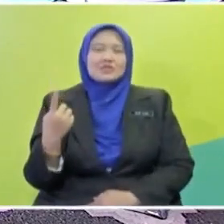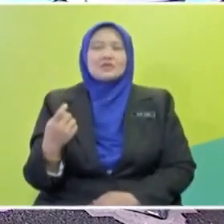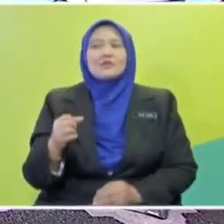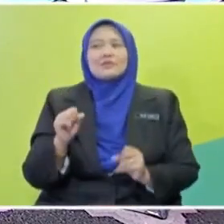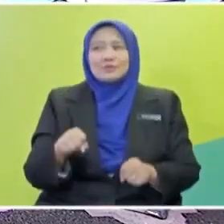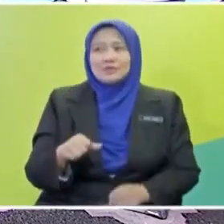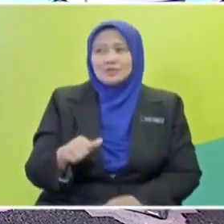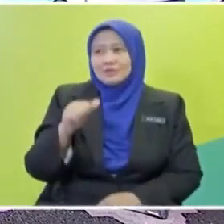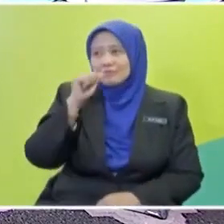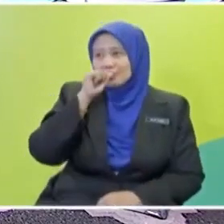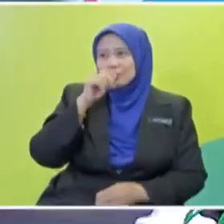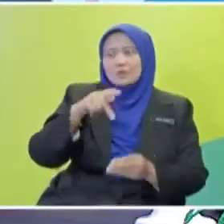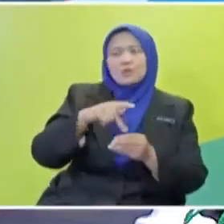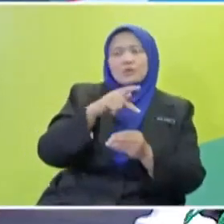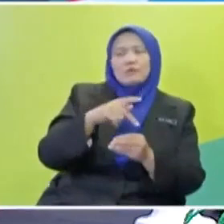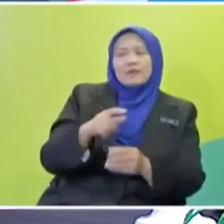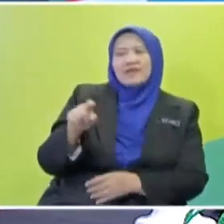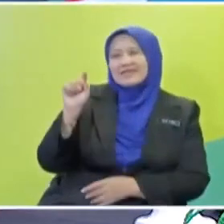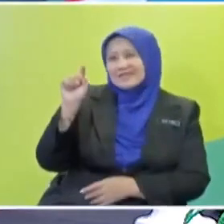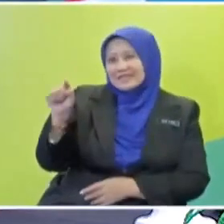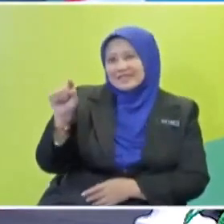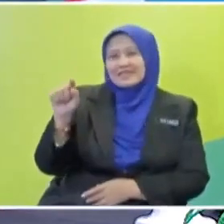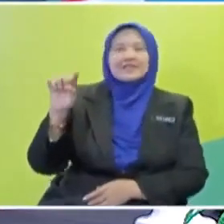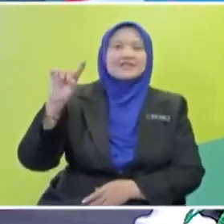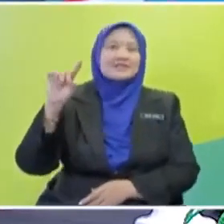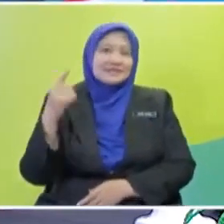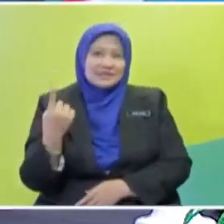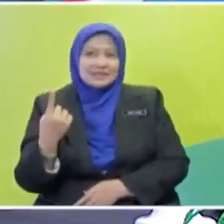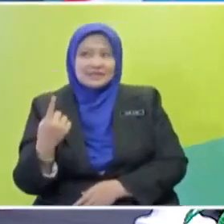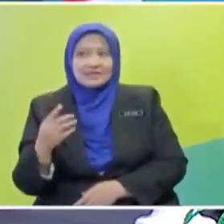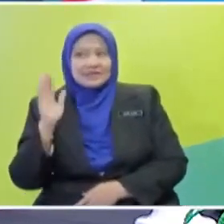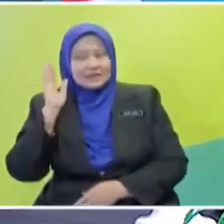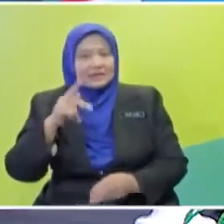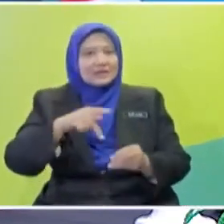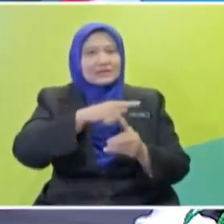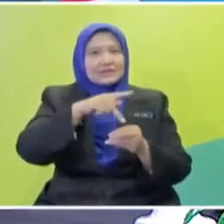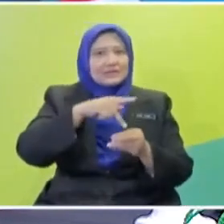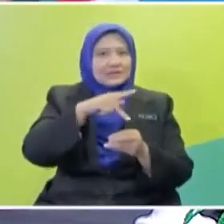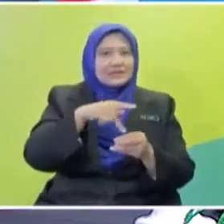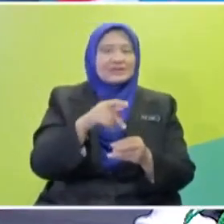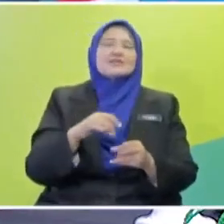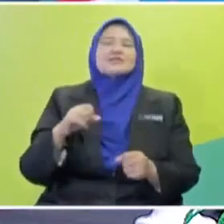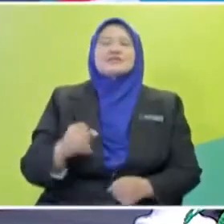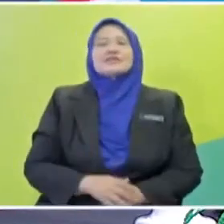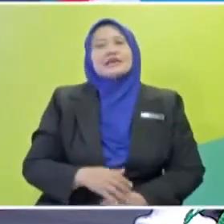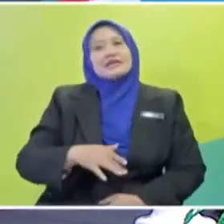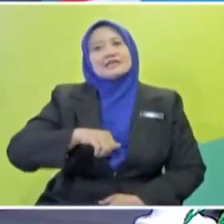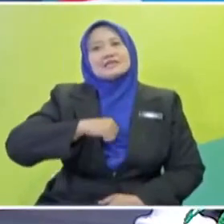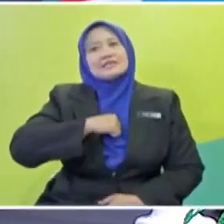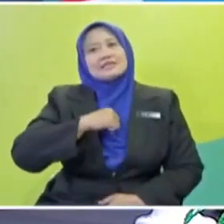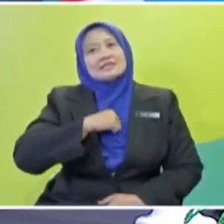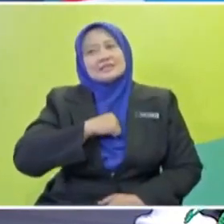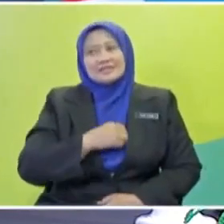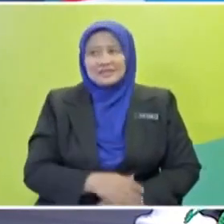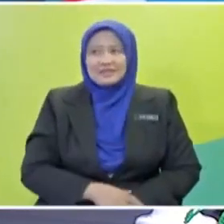pun boleh saja. Kita tekan. Okey, kalau biasa pengisar, kita kena kisar tempat lain and then pindahkan kan? Betul. Tak. Yang ini memang kita terus kisar